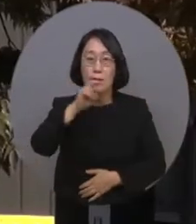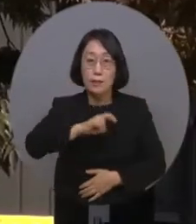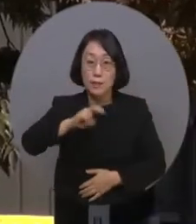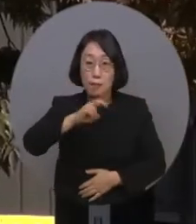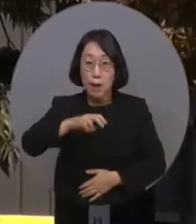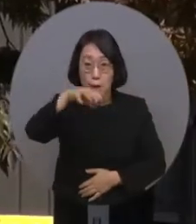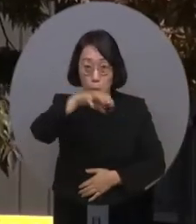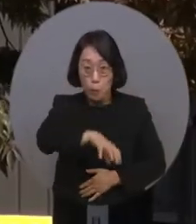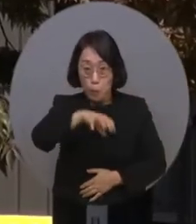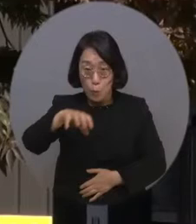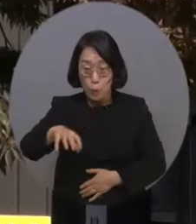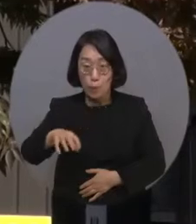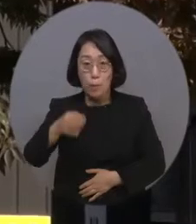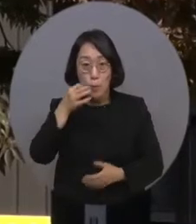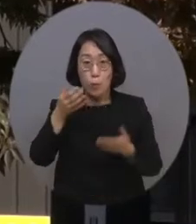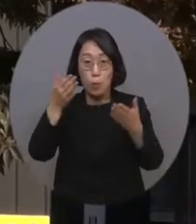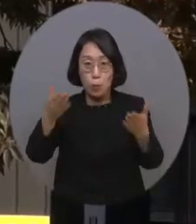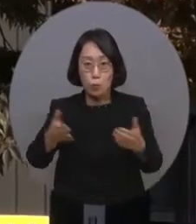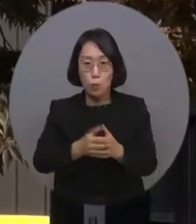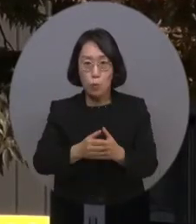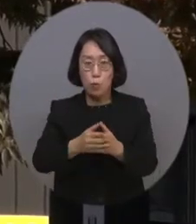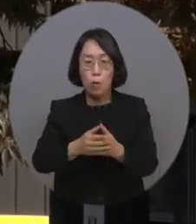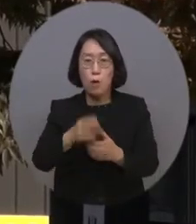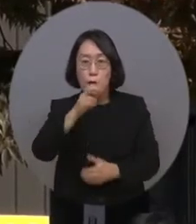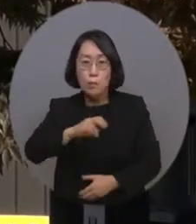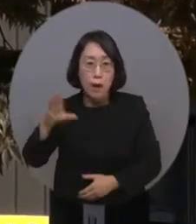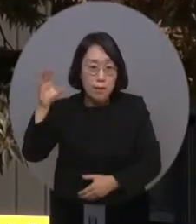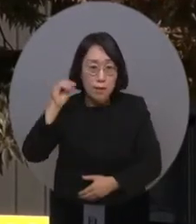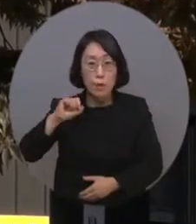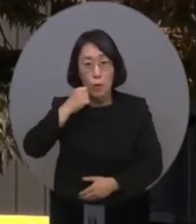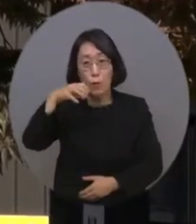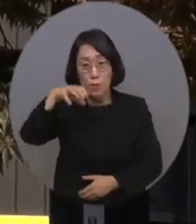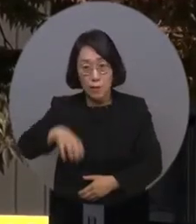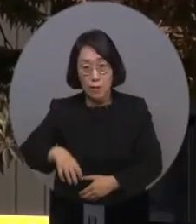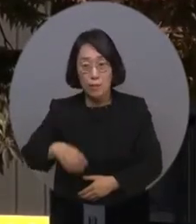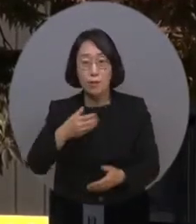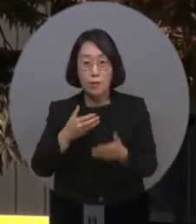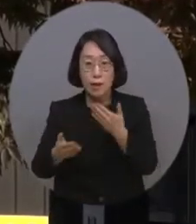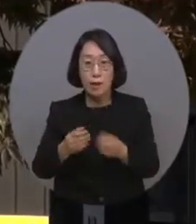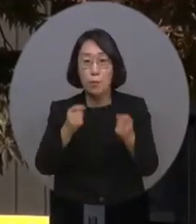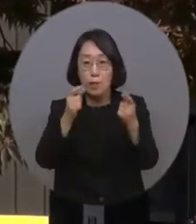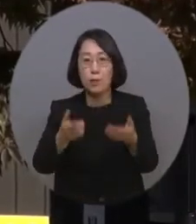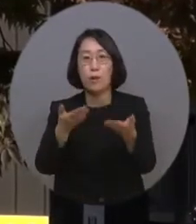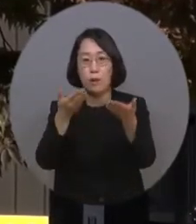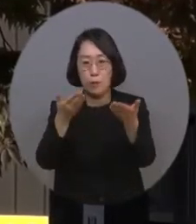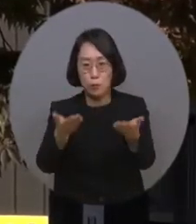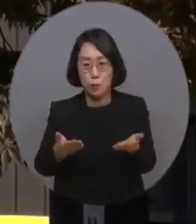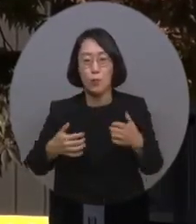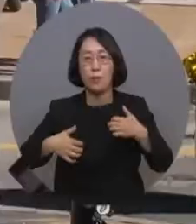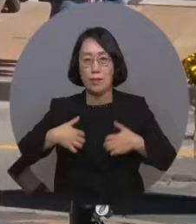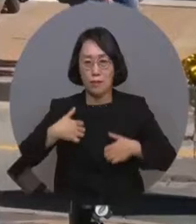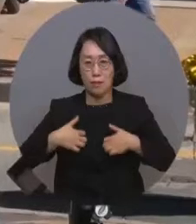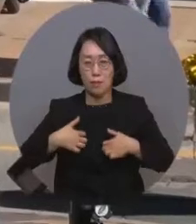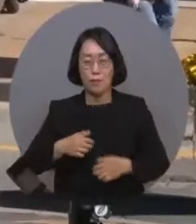개최하여 문화예술이 소외된 곳의 주민들에게 문화향유 기회를 제공하며 즐거움을 선사했습니다.